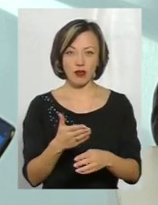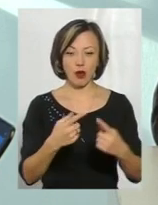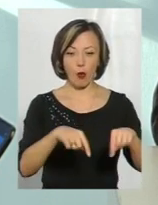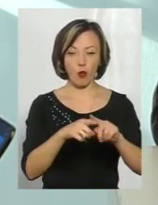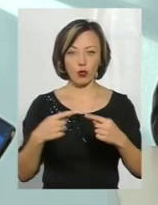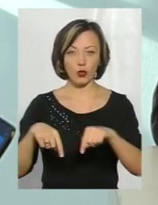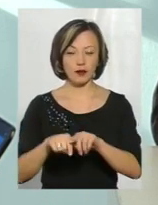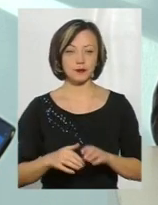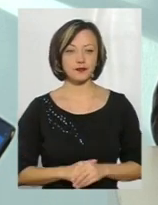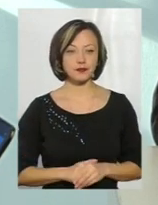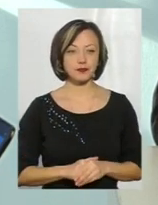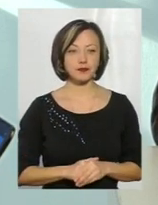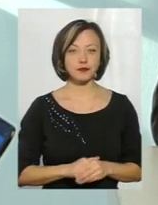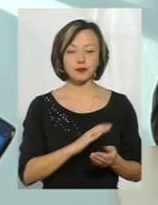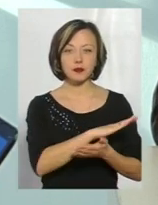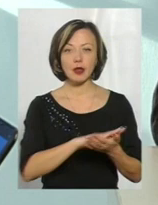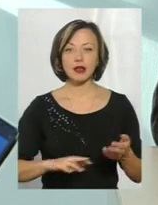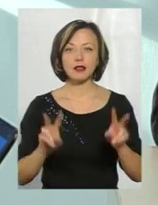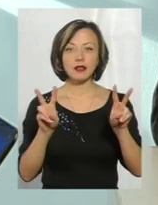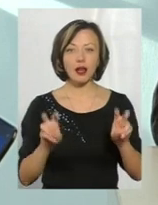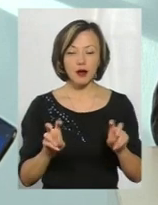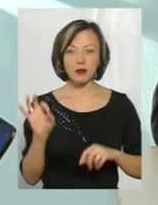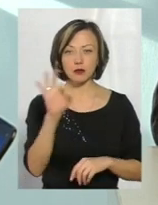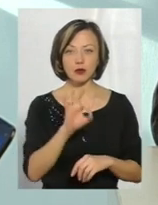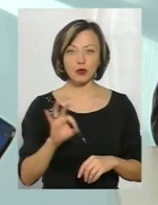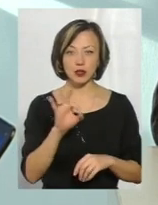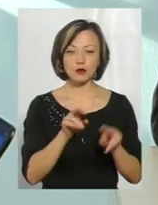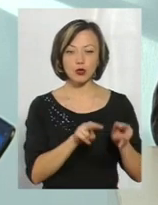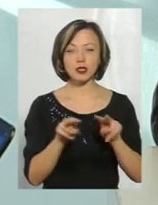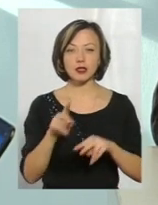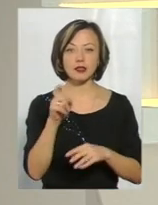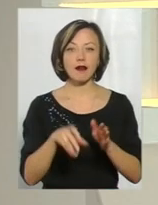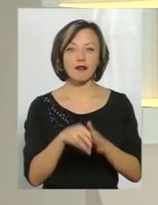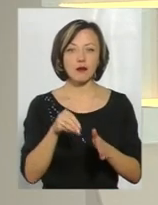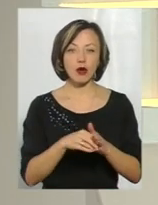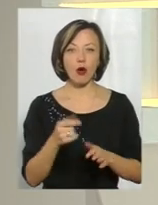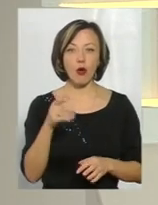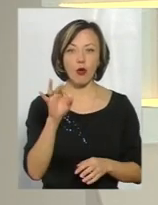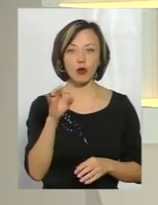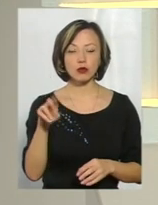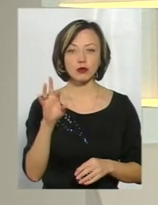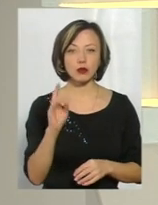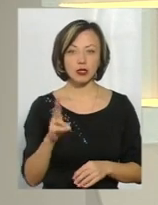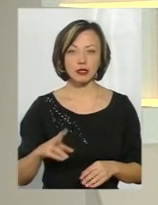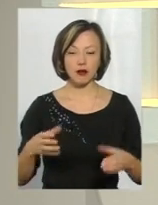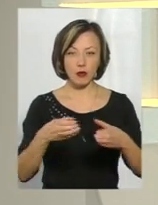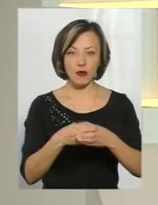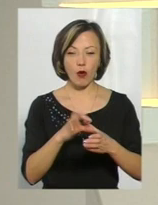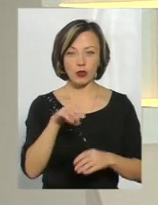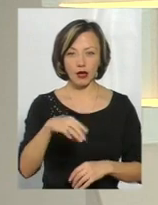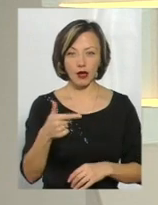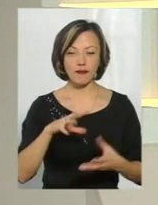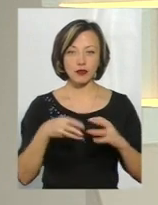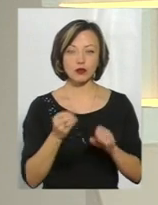округів. В продовження теми щодо спостереження за виборами в Городоцькій міській об'єднаній тергромаді, свої